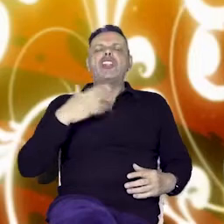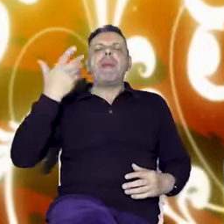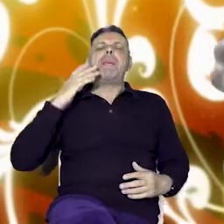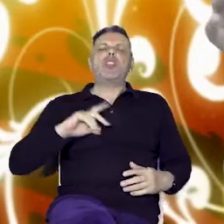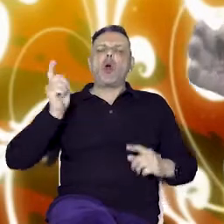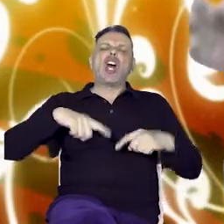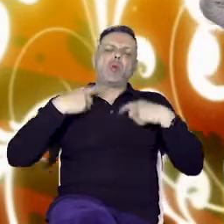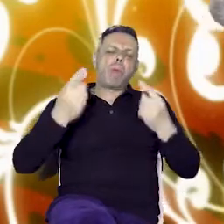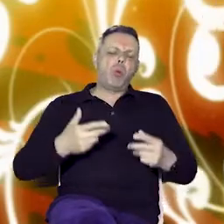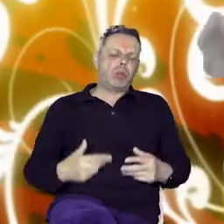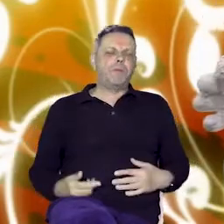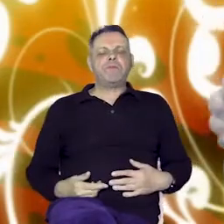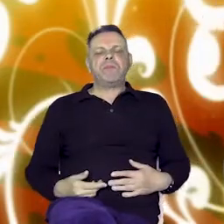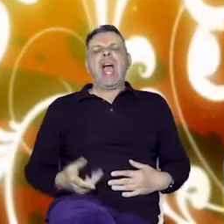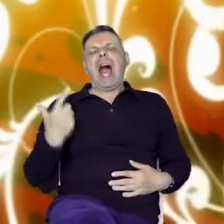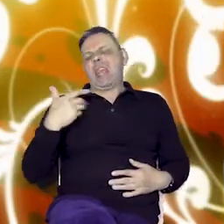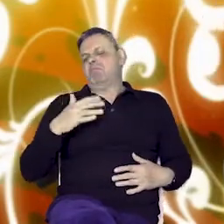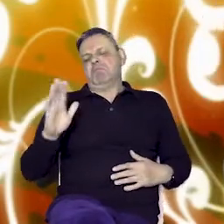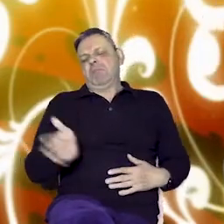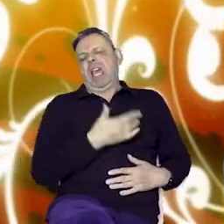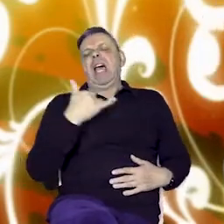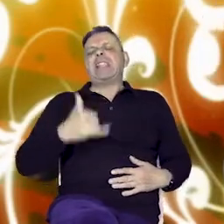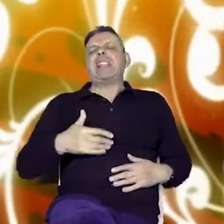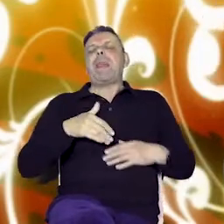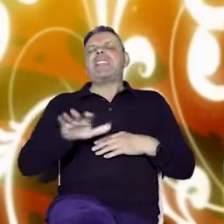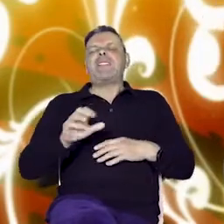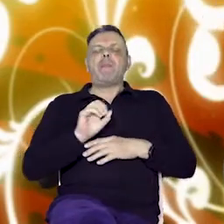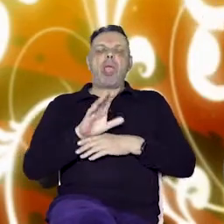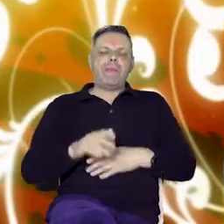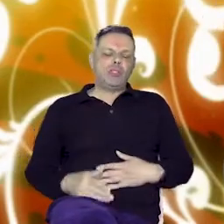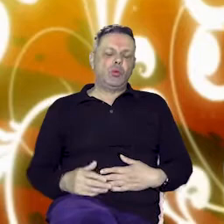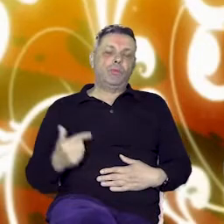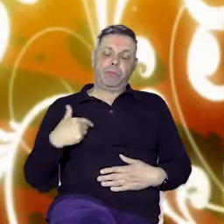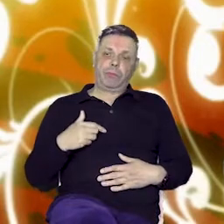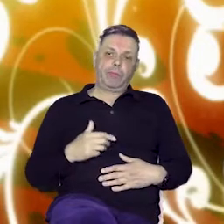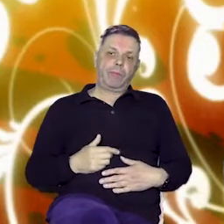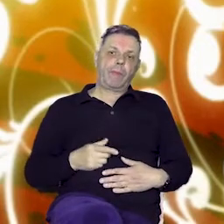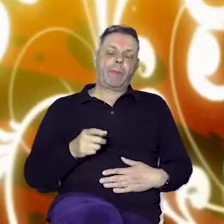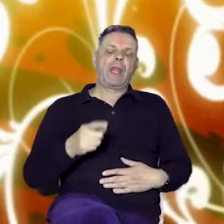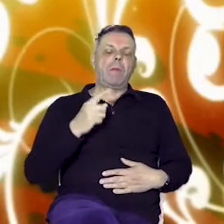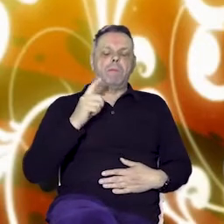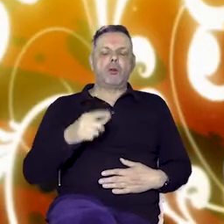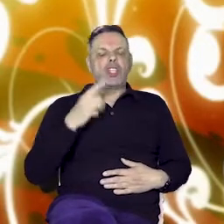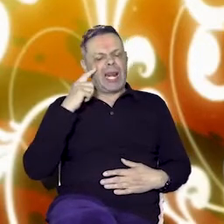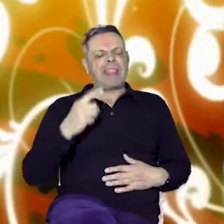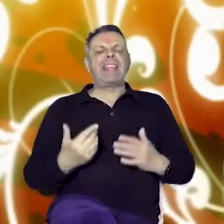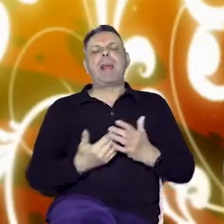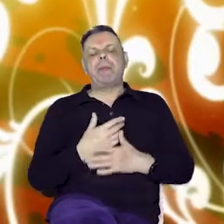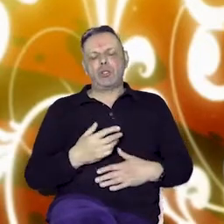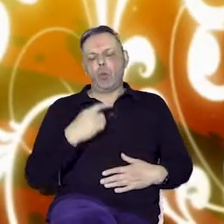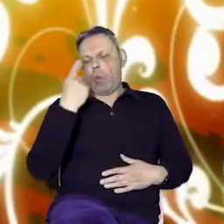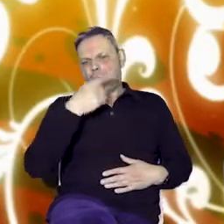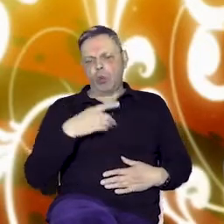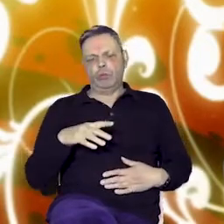Međutim, mi nastavljamo emisiju uživo, s tim da vas molim, ovo gledajte u nedjelju u 14.30 na